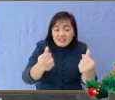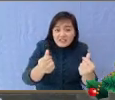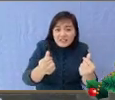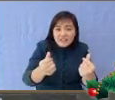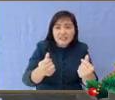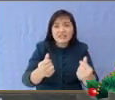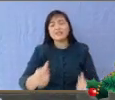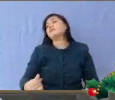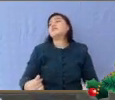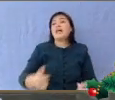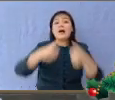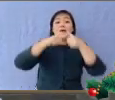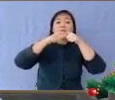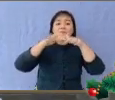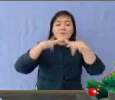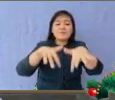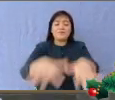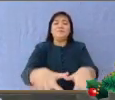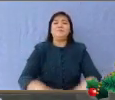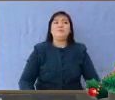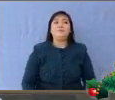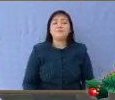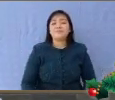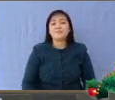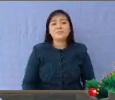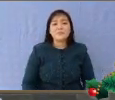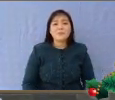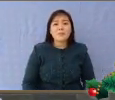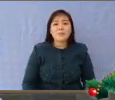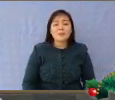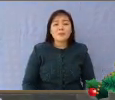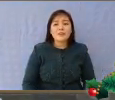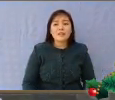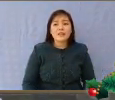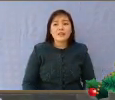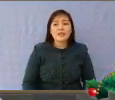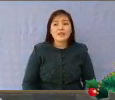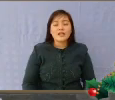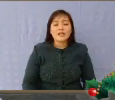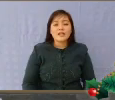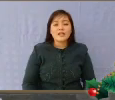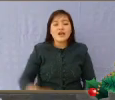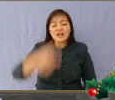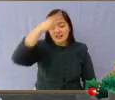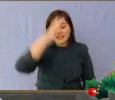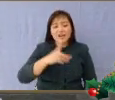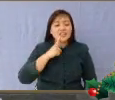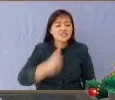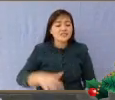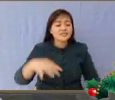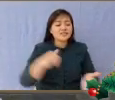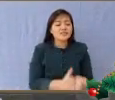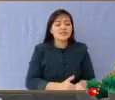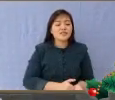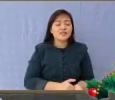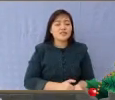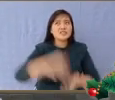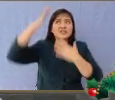Meron bang doktor or tao na nagsabing, I will supply all your needs? Wala. Pero yung Diyos ko,